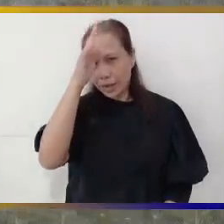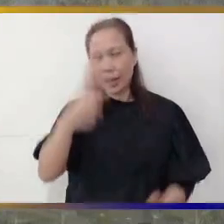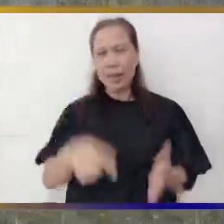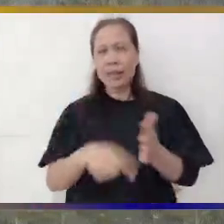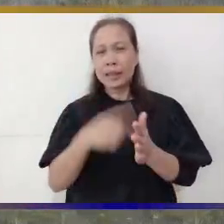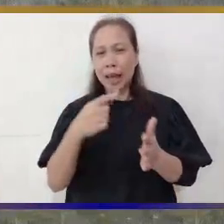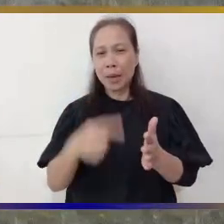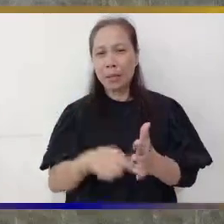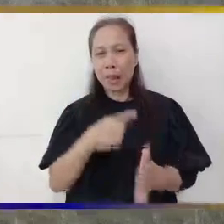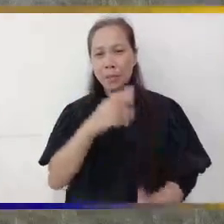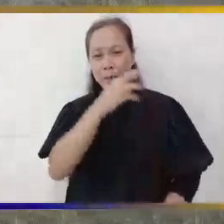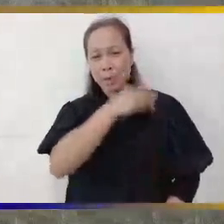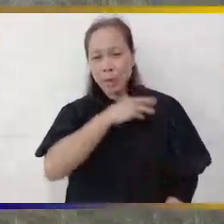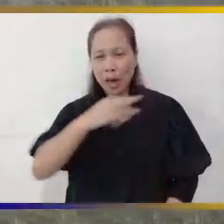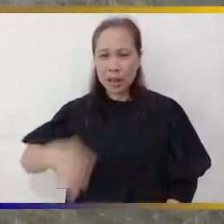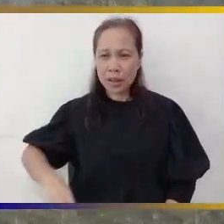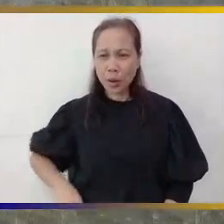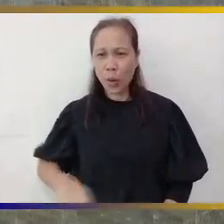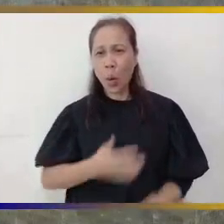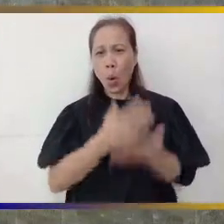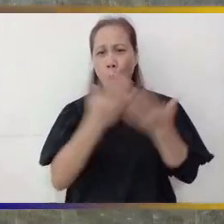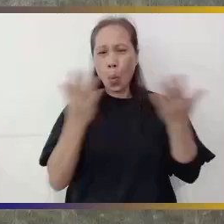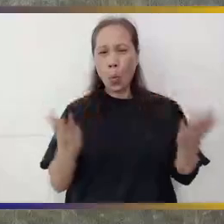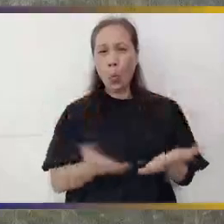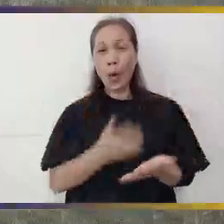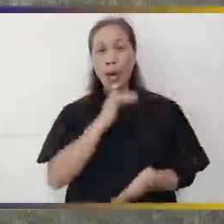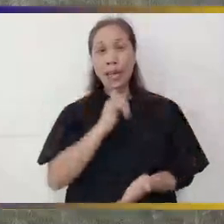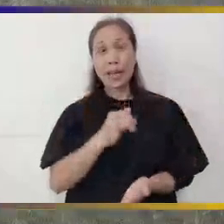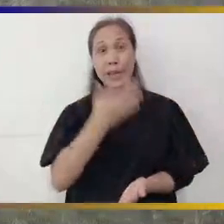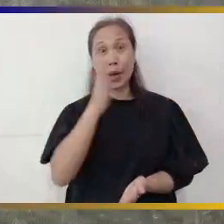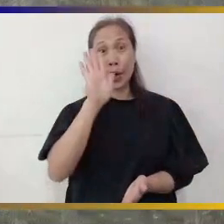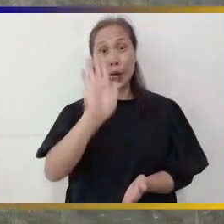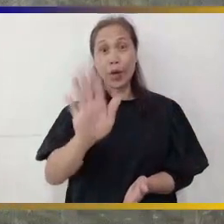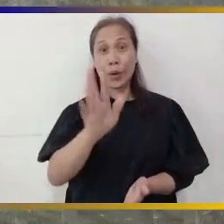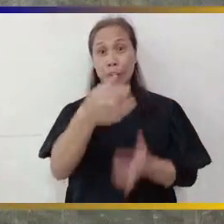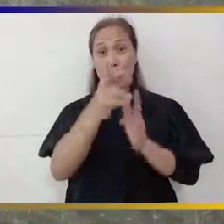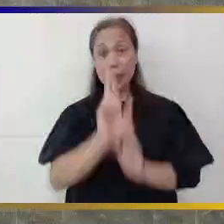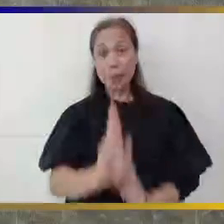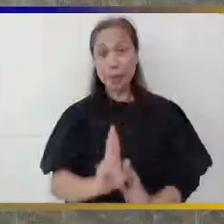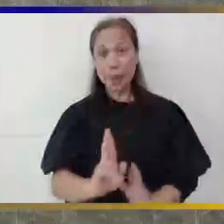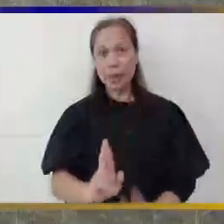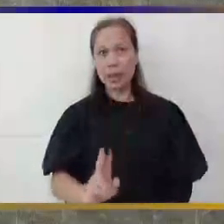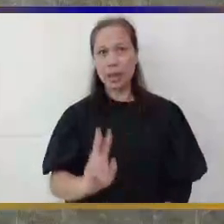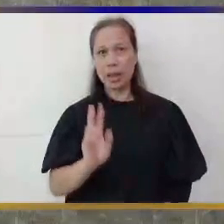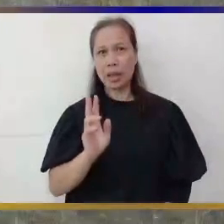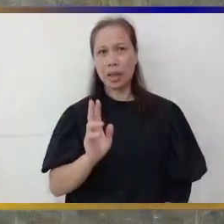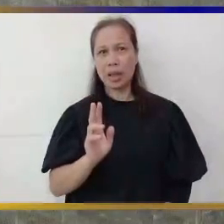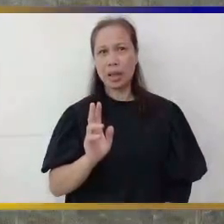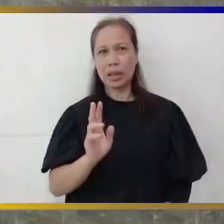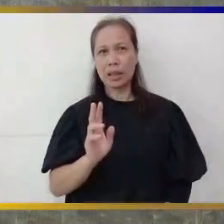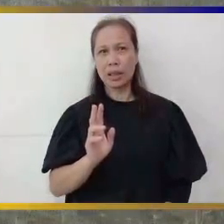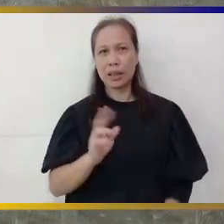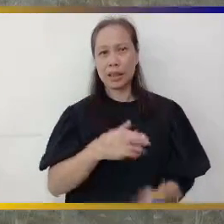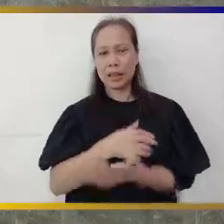Hindi ko makita ang respeto ninyo tinatawag niyo akong ama pero kung ako ang